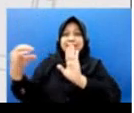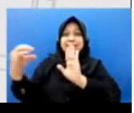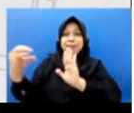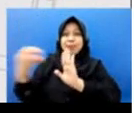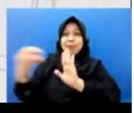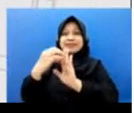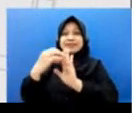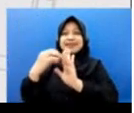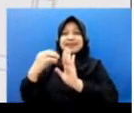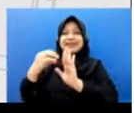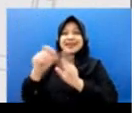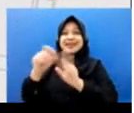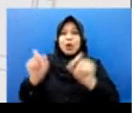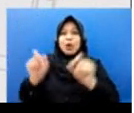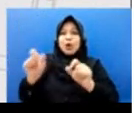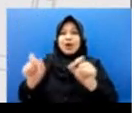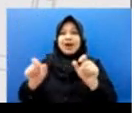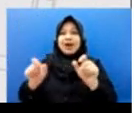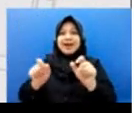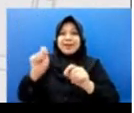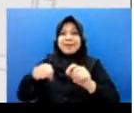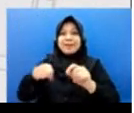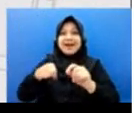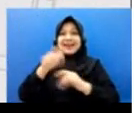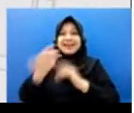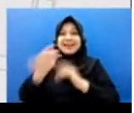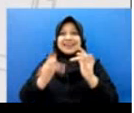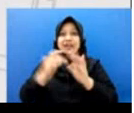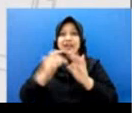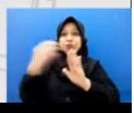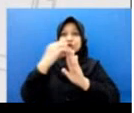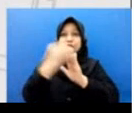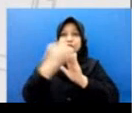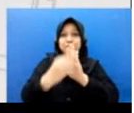warganet. Yang kuning adalah pesan-pesan